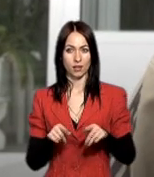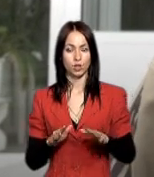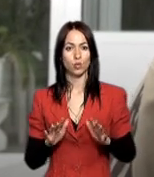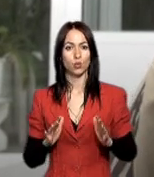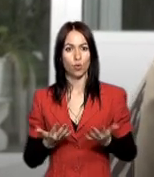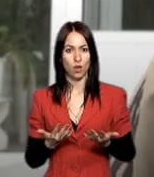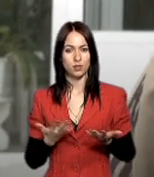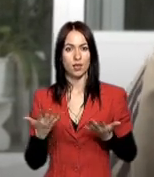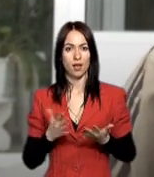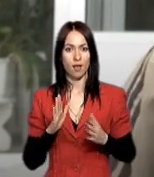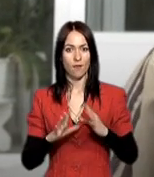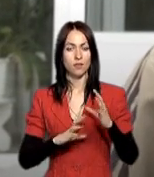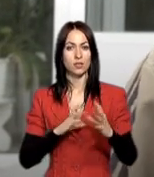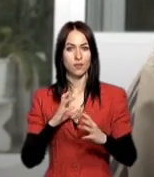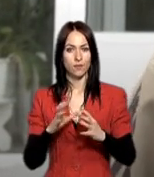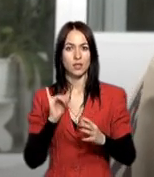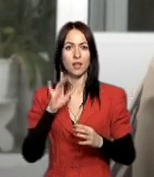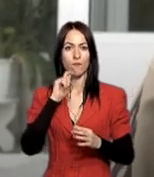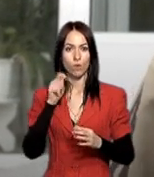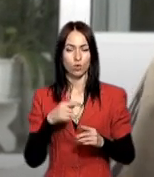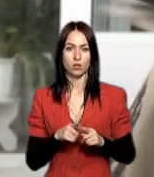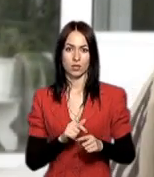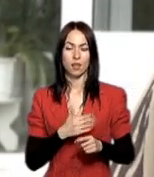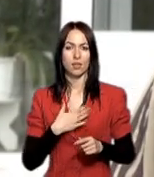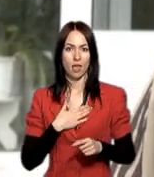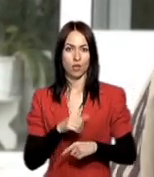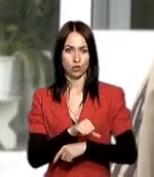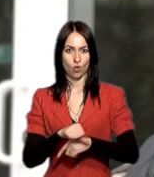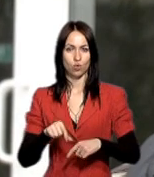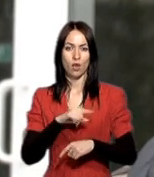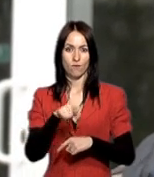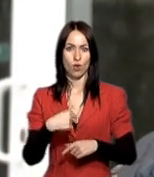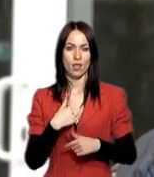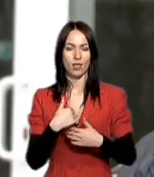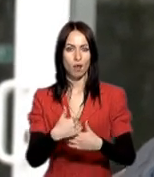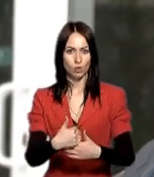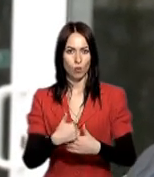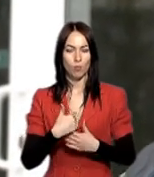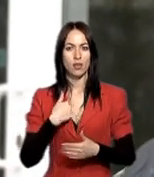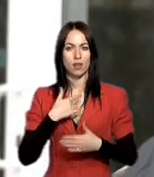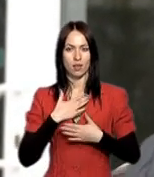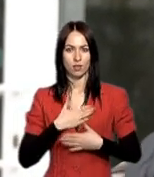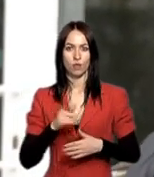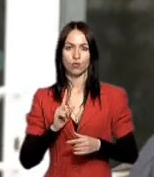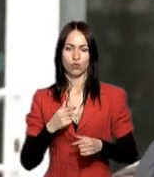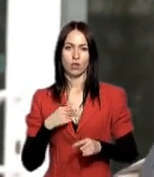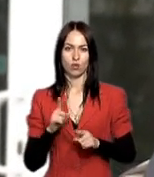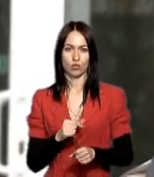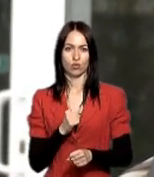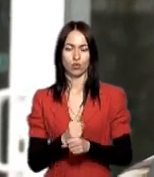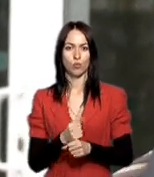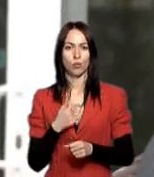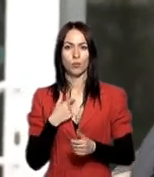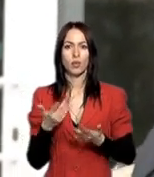У тій ситуації, яка склалася у світі та в Україні, це саме наш кордон. Вони нам допомагають. Я задоволений тим, що щось роблю. Ми хоча б